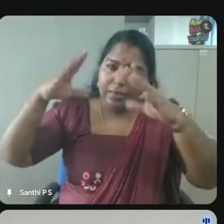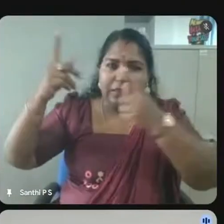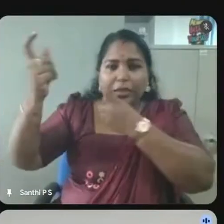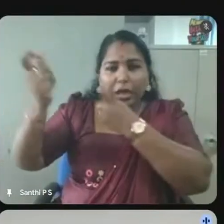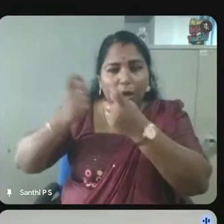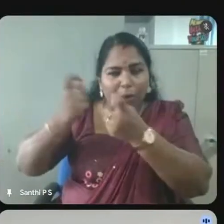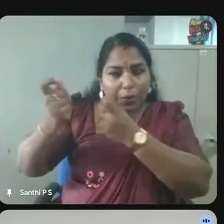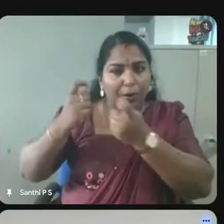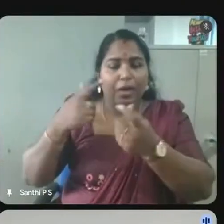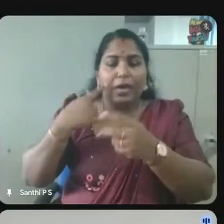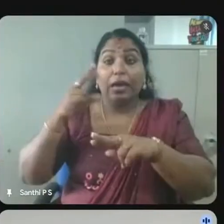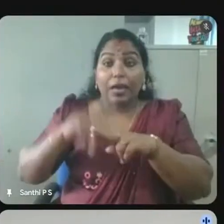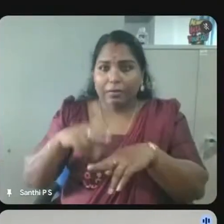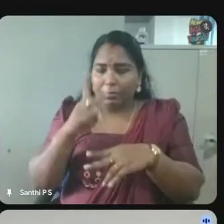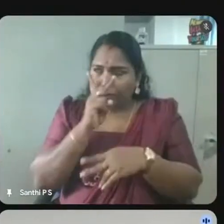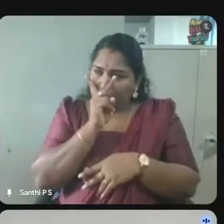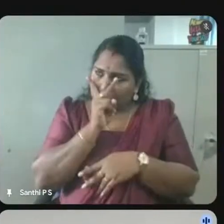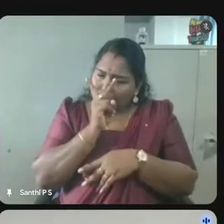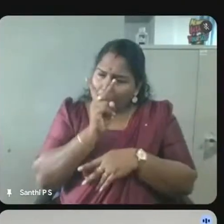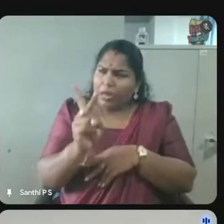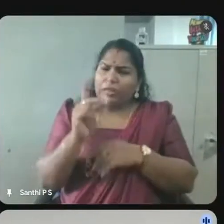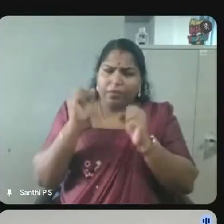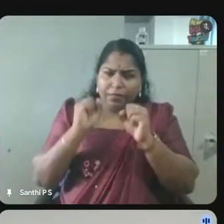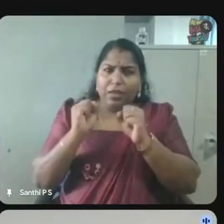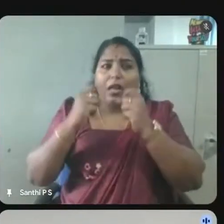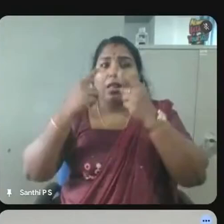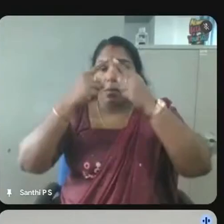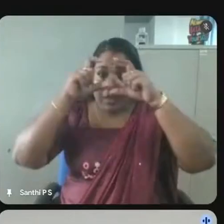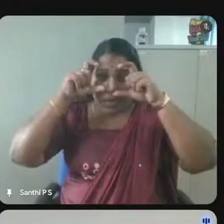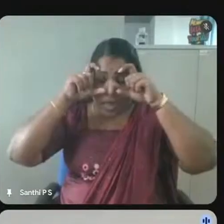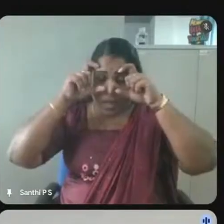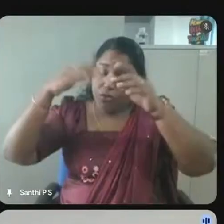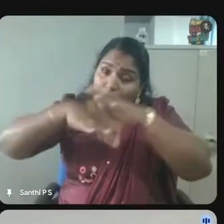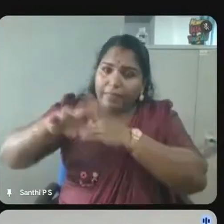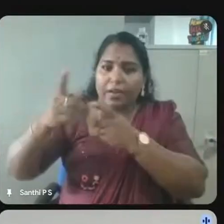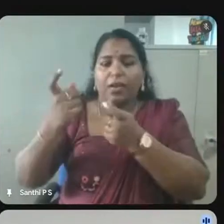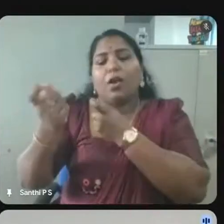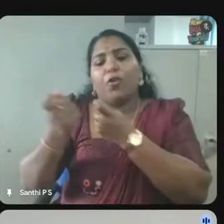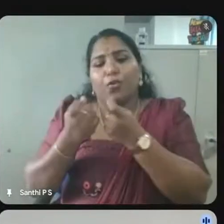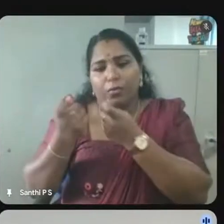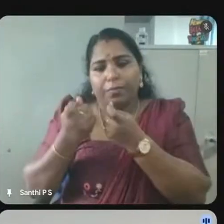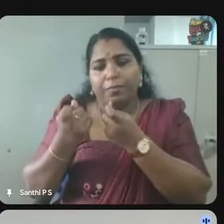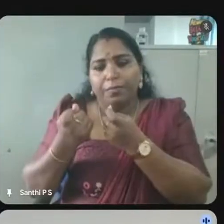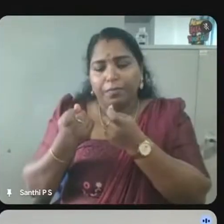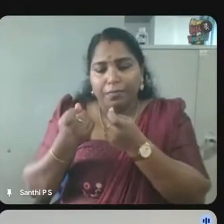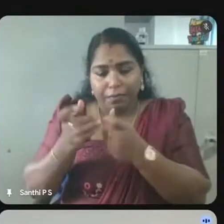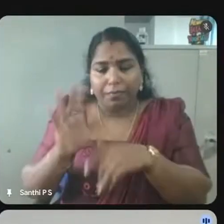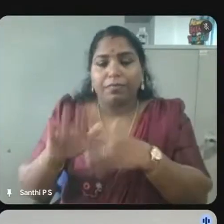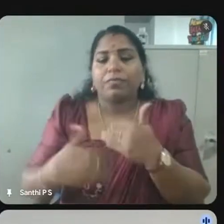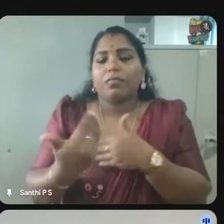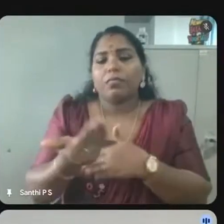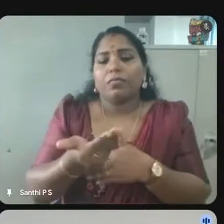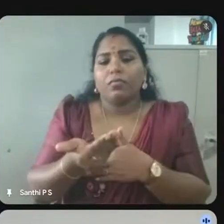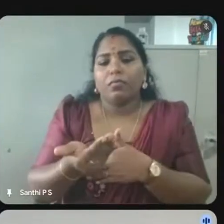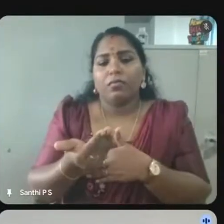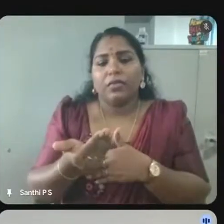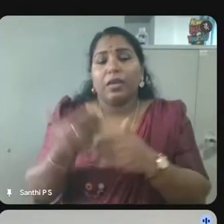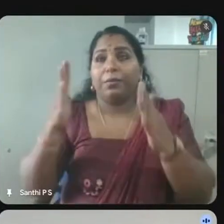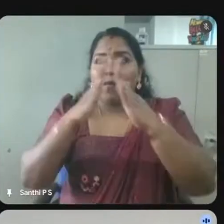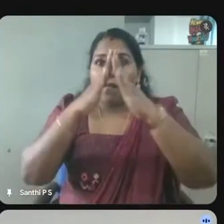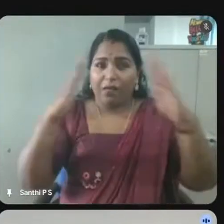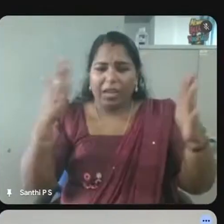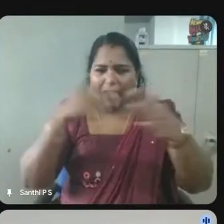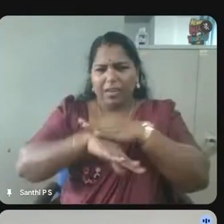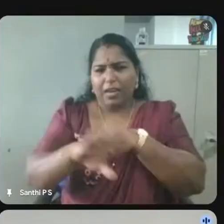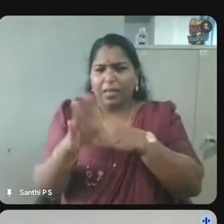ലൈറ്റ് കൂടുതലായിട്ടുള്ള ഇൻപുട്ടാണ് കൊടുക്കേണ്ടത്. പിന്നെ എപ്പോഴും നമ്മൾ പറയും ഈ കോൺട്രാസ്റ്റ് കൂടുതലുള്ള തരത്തിൽ നമ്മുടെ വീടിന്റെ സെറ്റിംഗ്